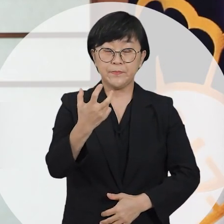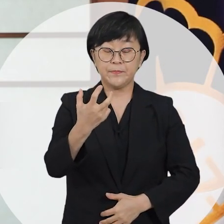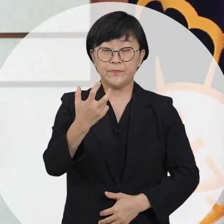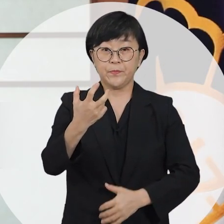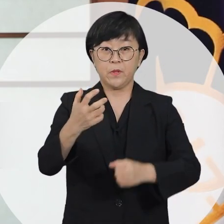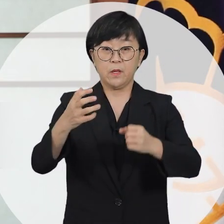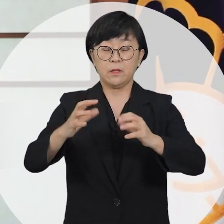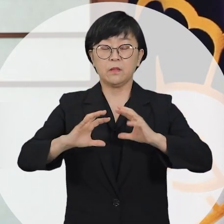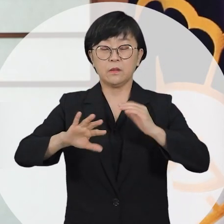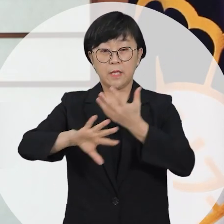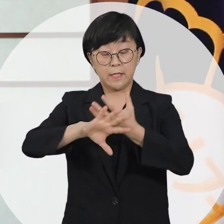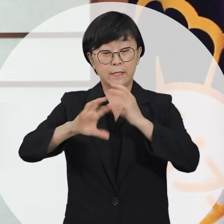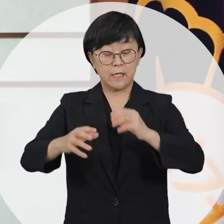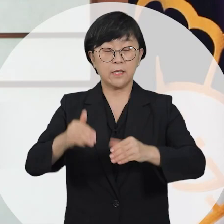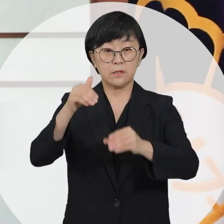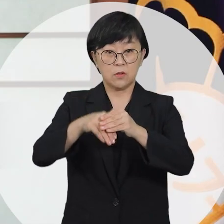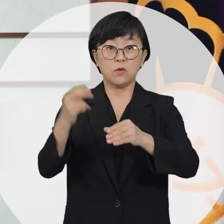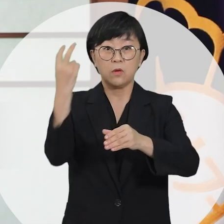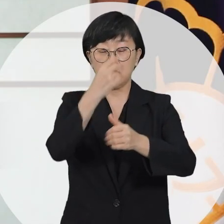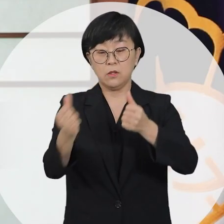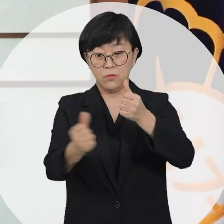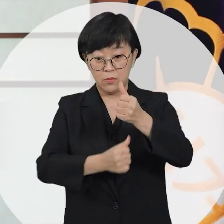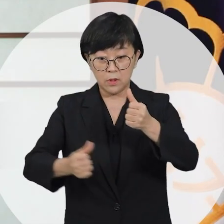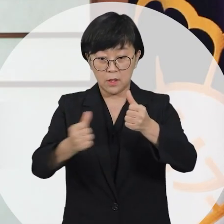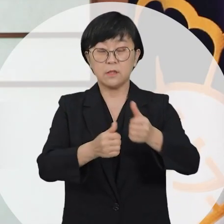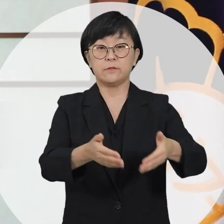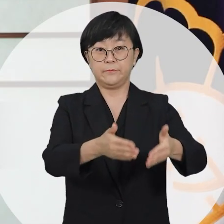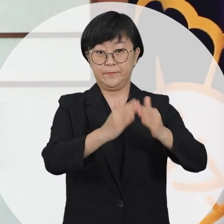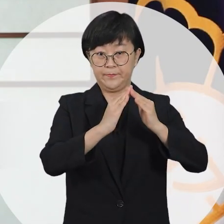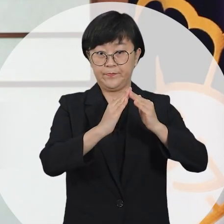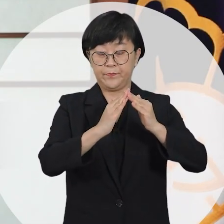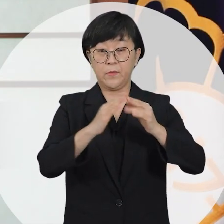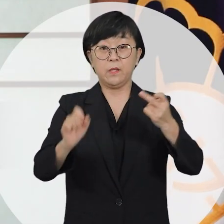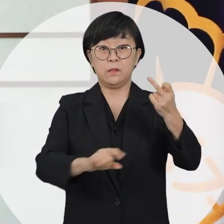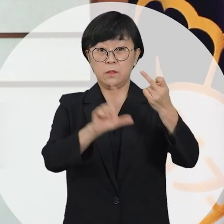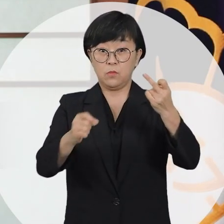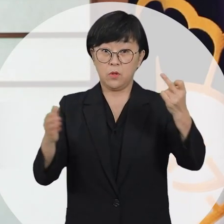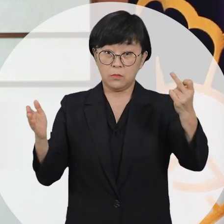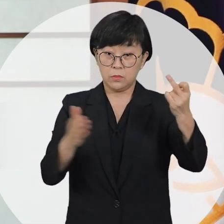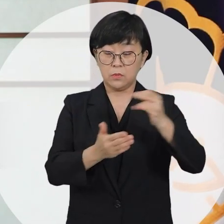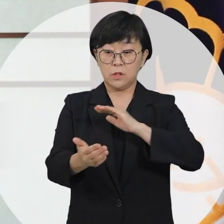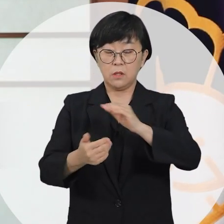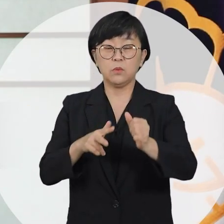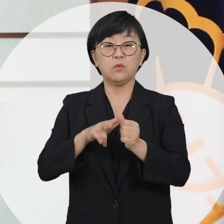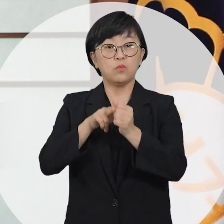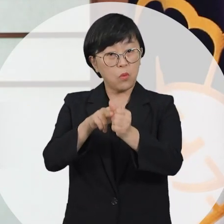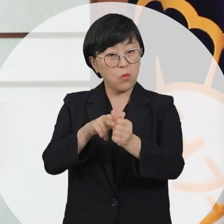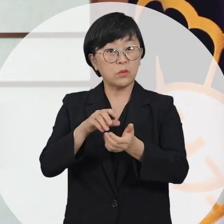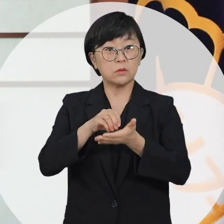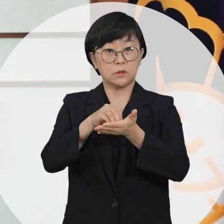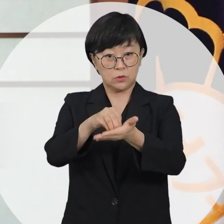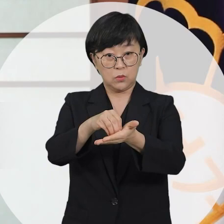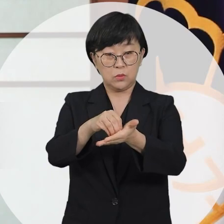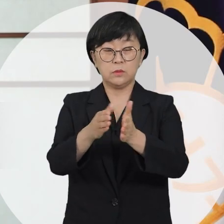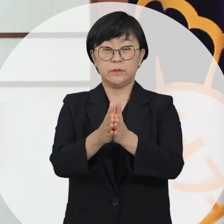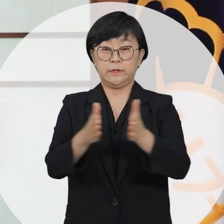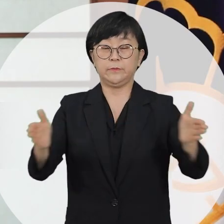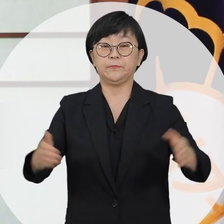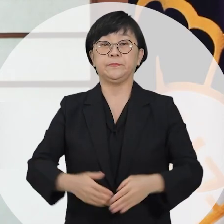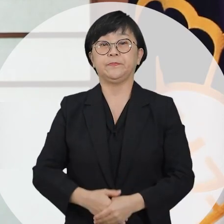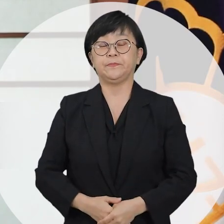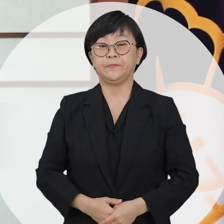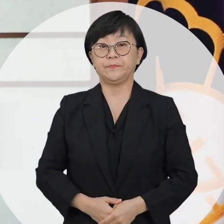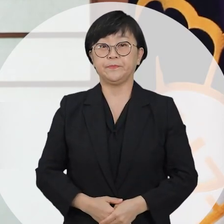제외 선거관리위원회가 설치되며 12월부터는 예비 후보자 등록도